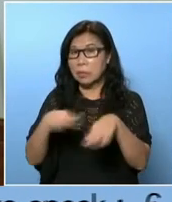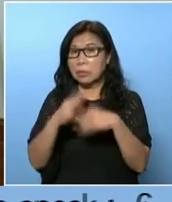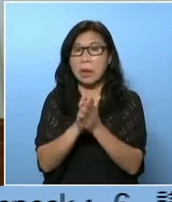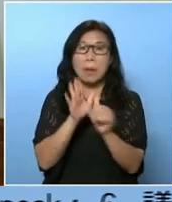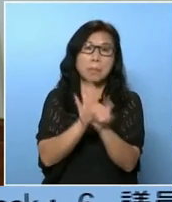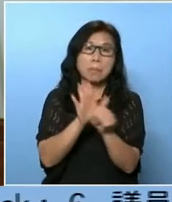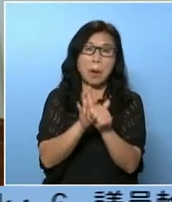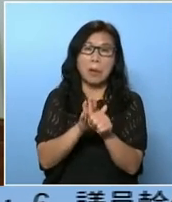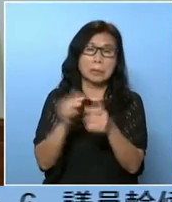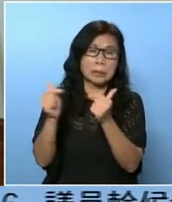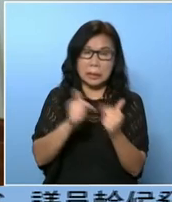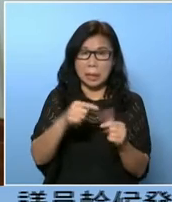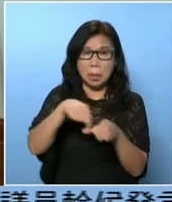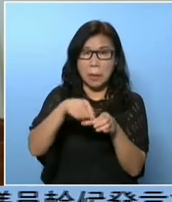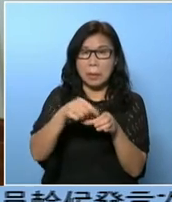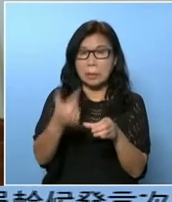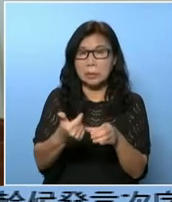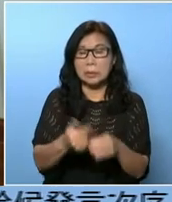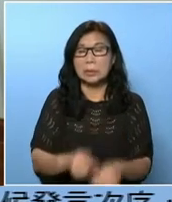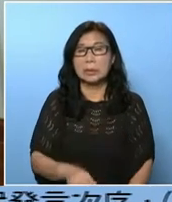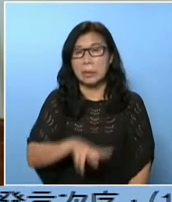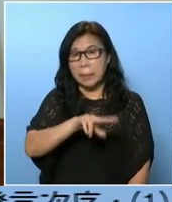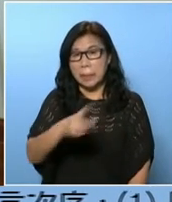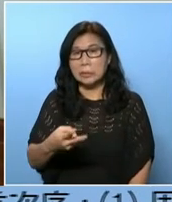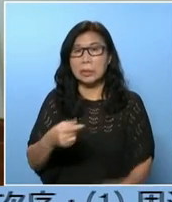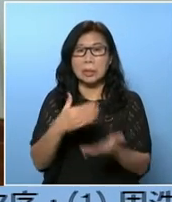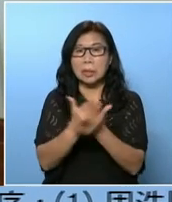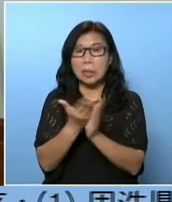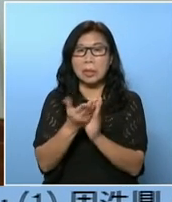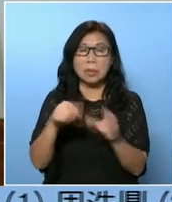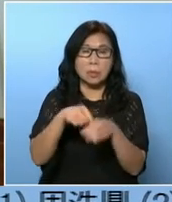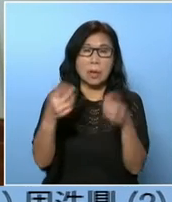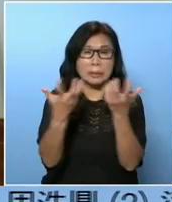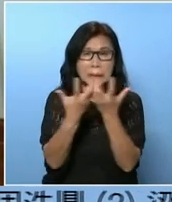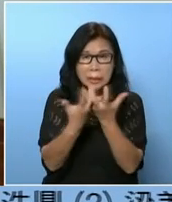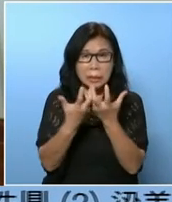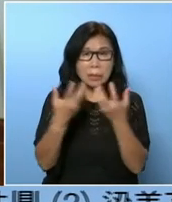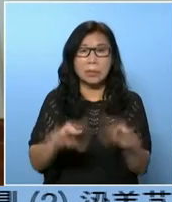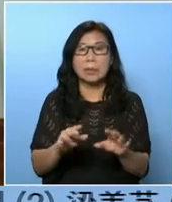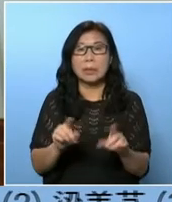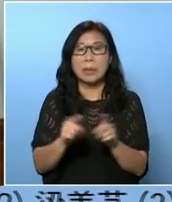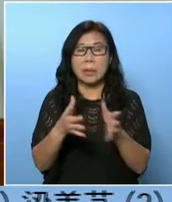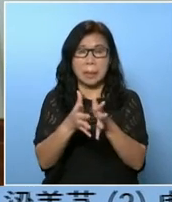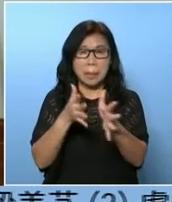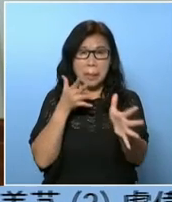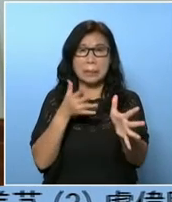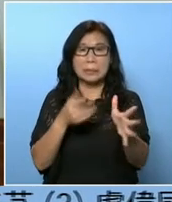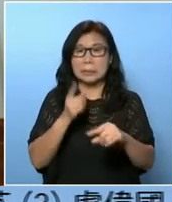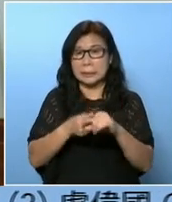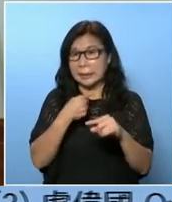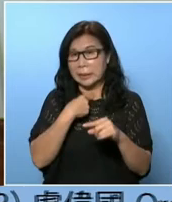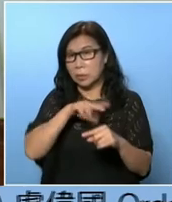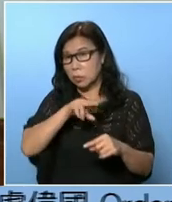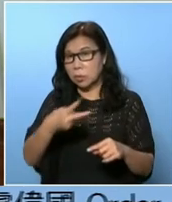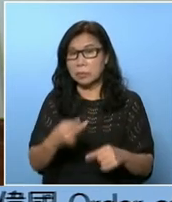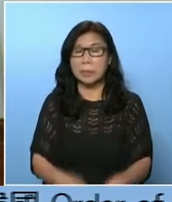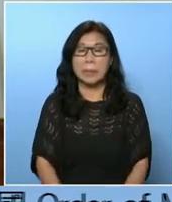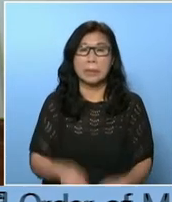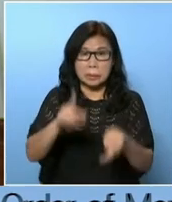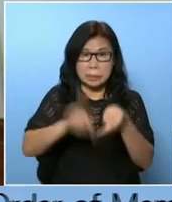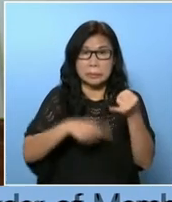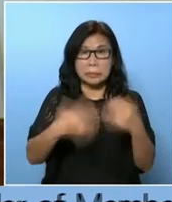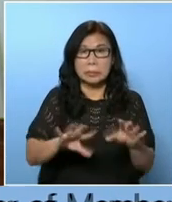貧，明言改進堅尼系數的計算方式後，排名是有改善，但